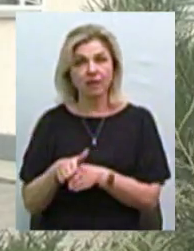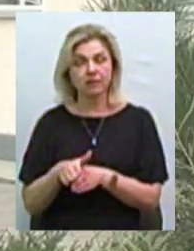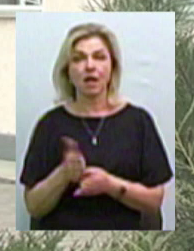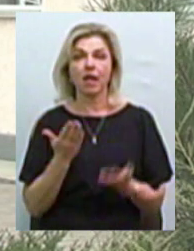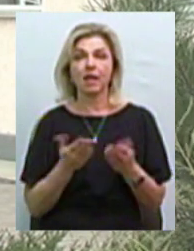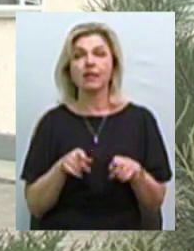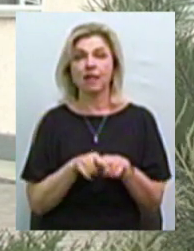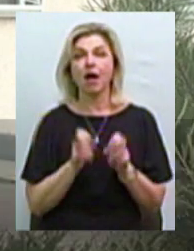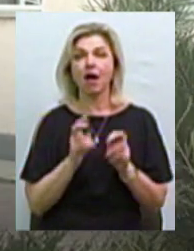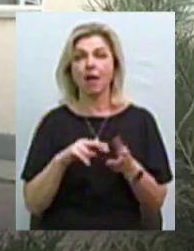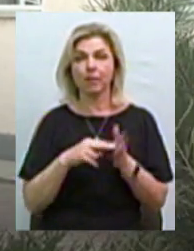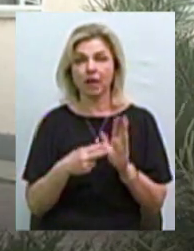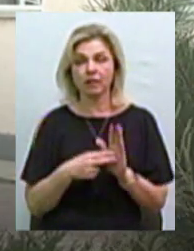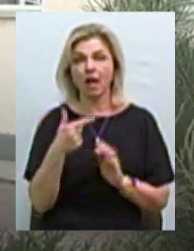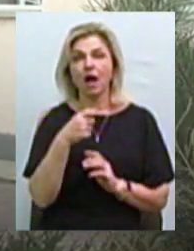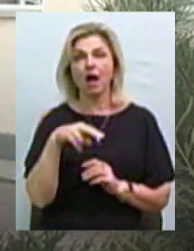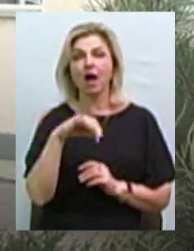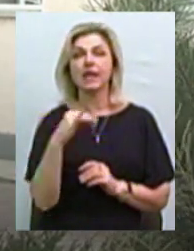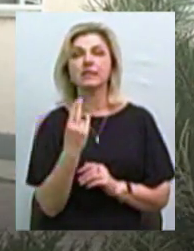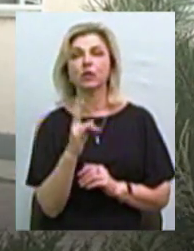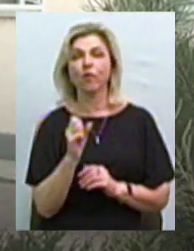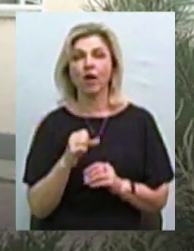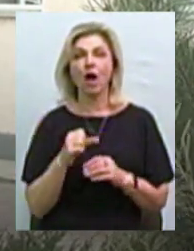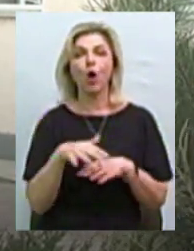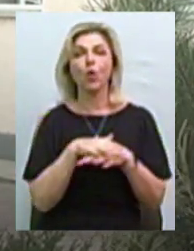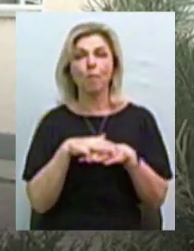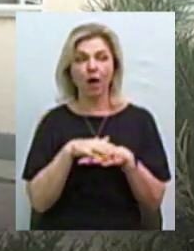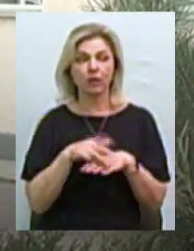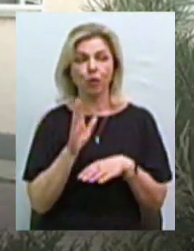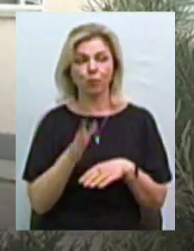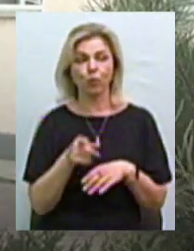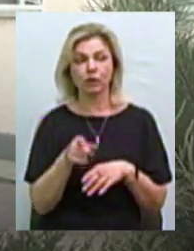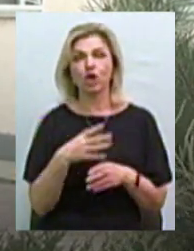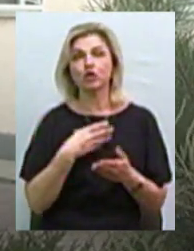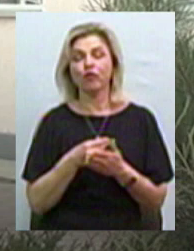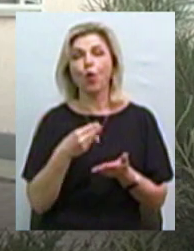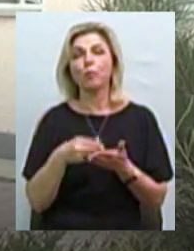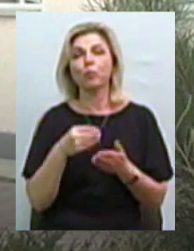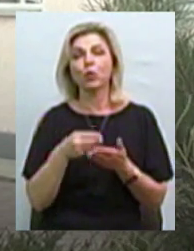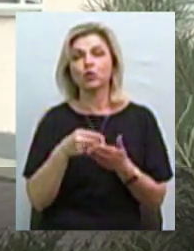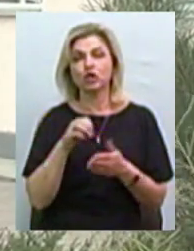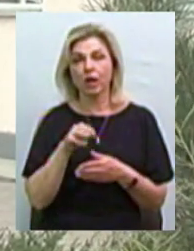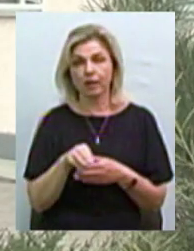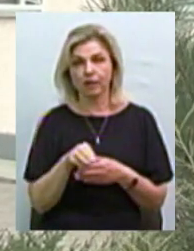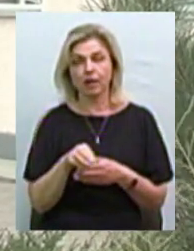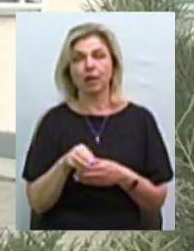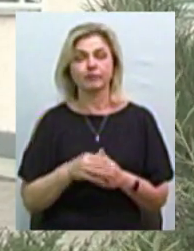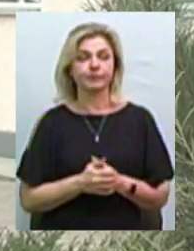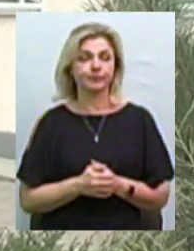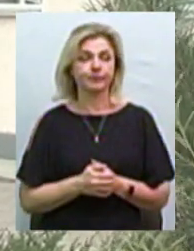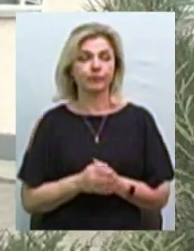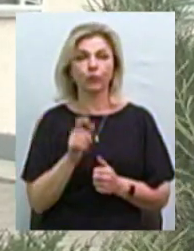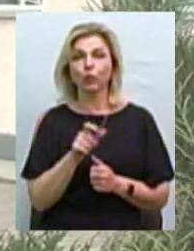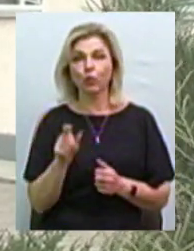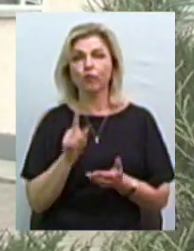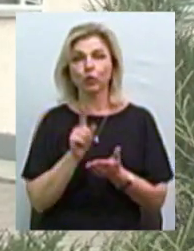як планується, то Галицинівська громада отримує певний дохід до свого бюджету від продажу земельних ділянок в землі. І люди